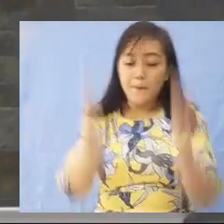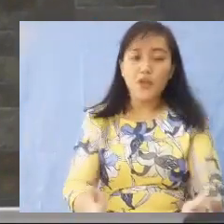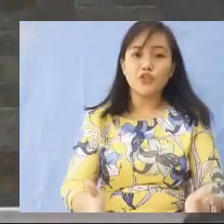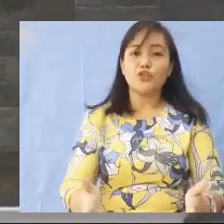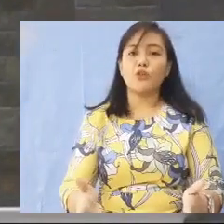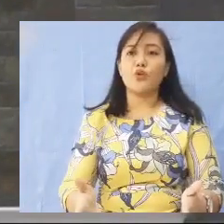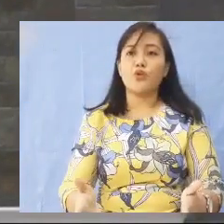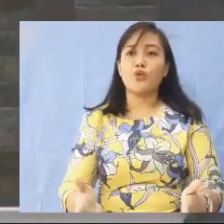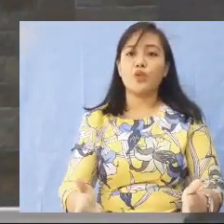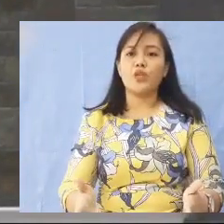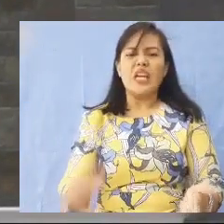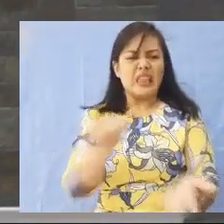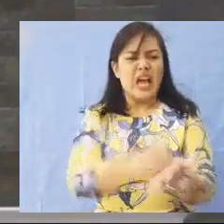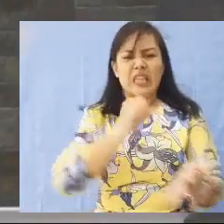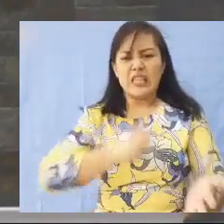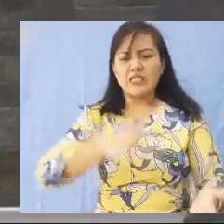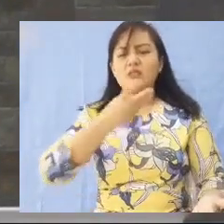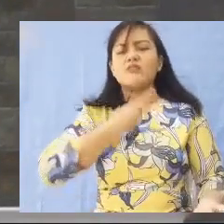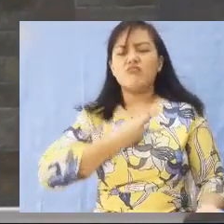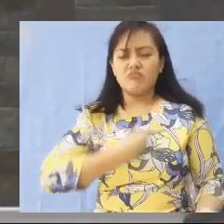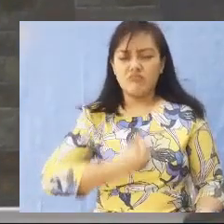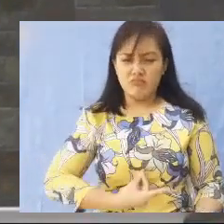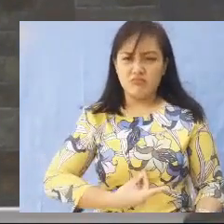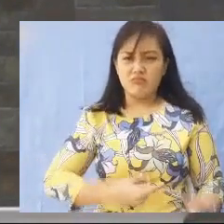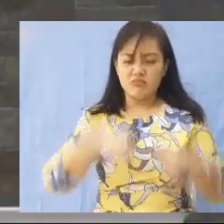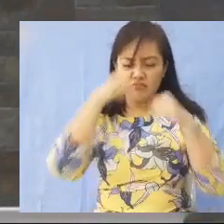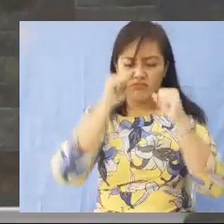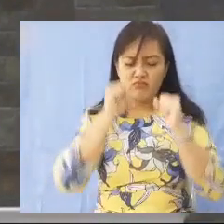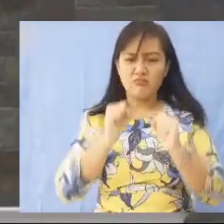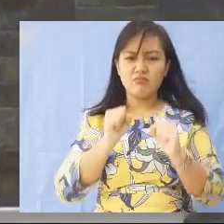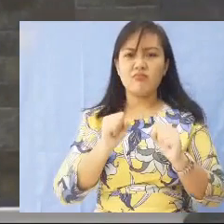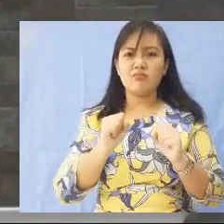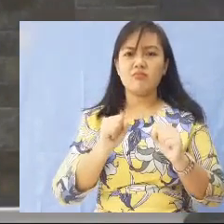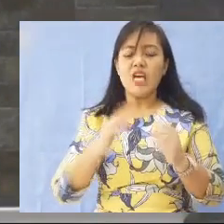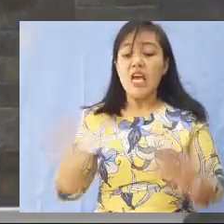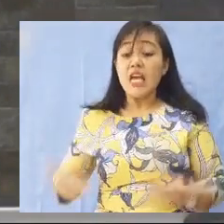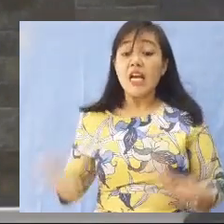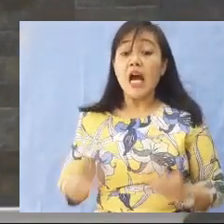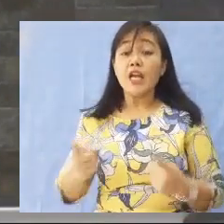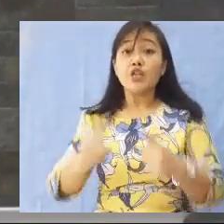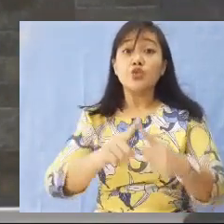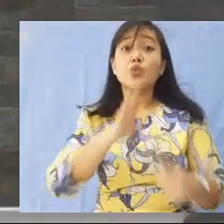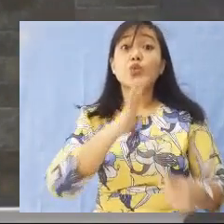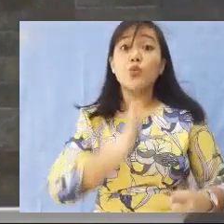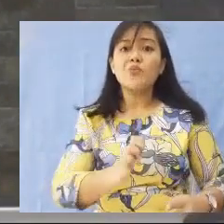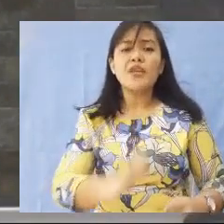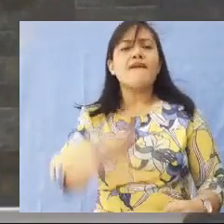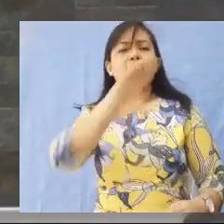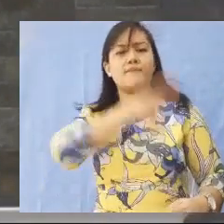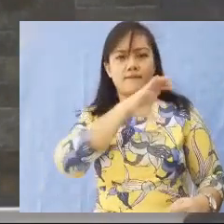ay discouraged. Ini-encourage niya ito para siya ay maging matapang.